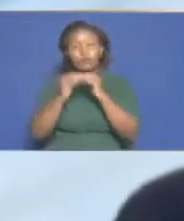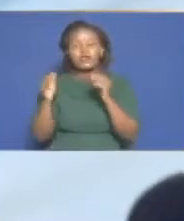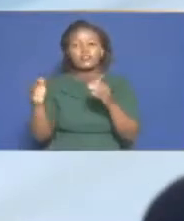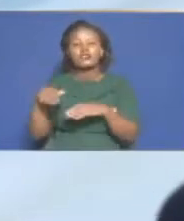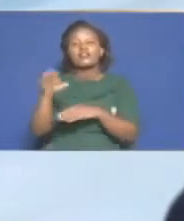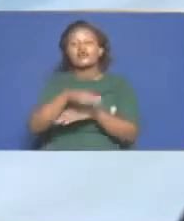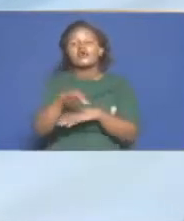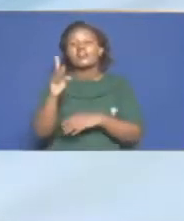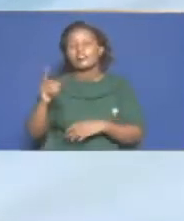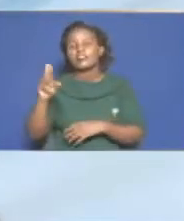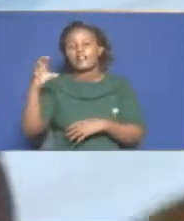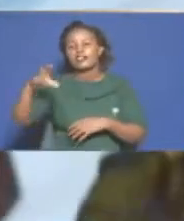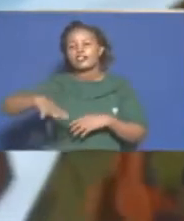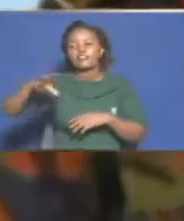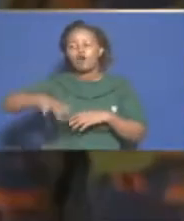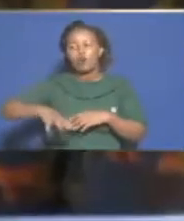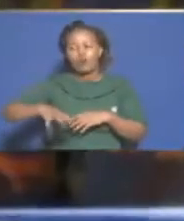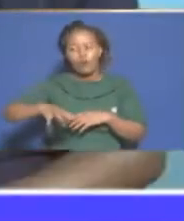Thank you very much.